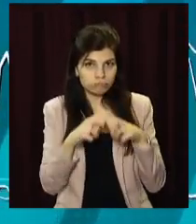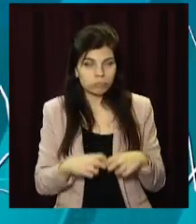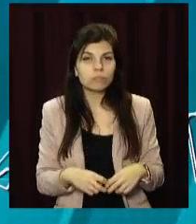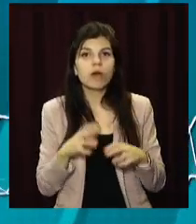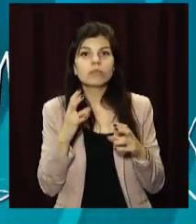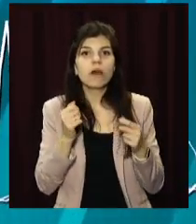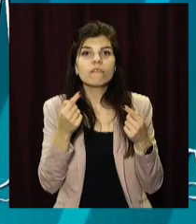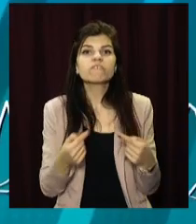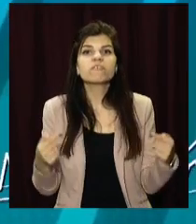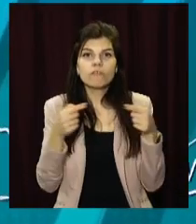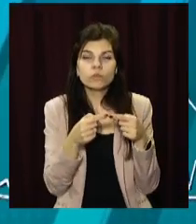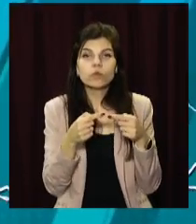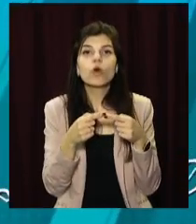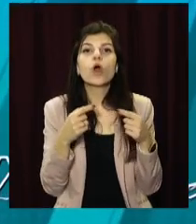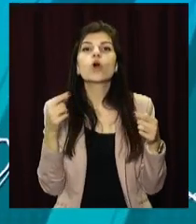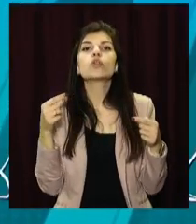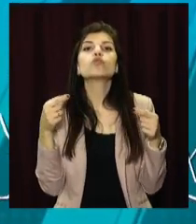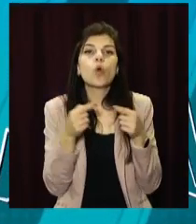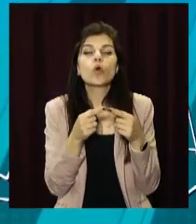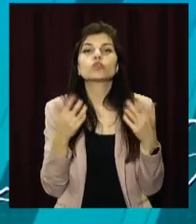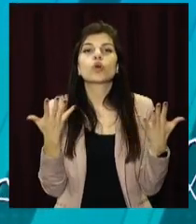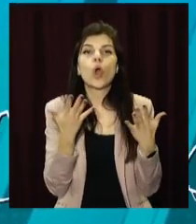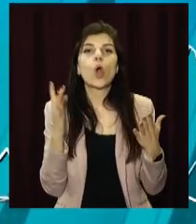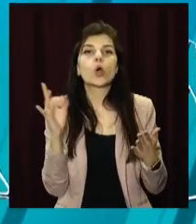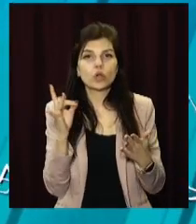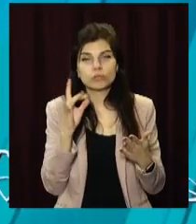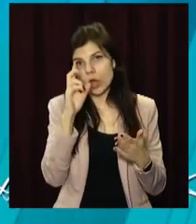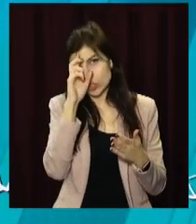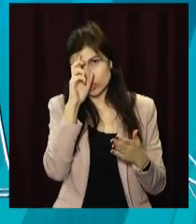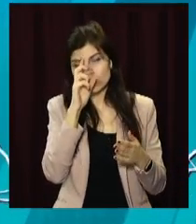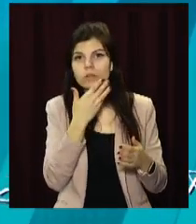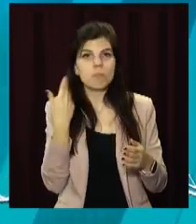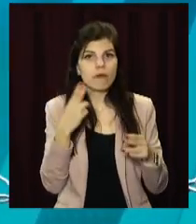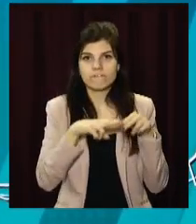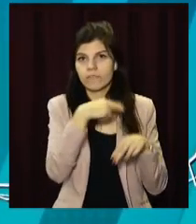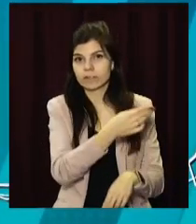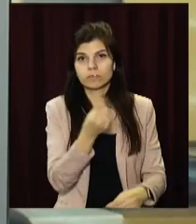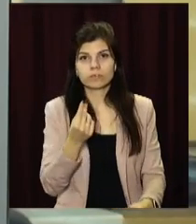на встановлення точного розміру збитків, завданих державі.